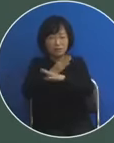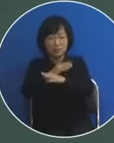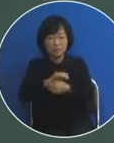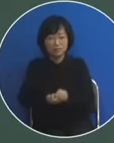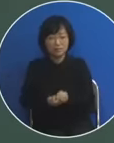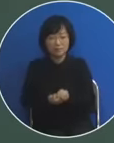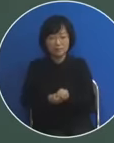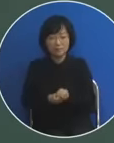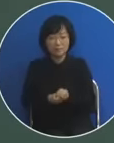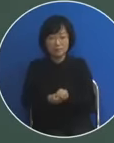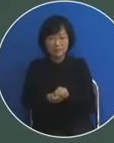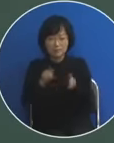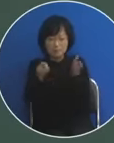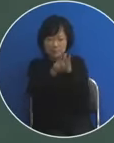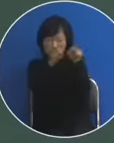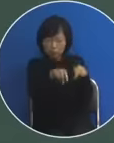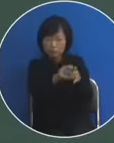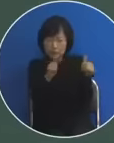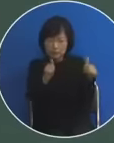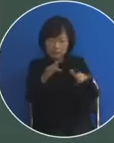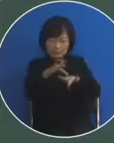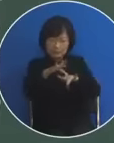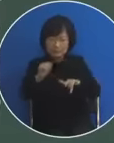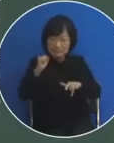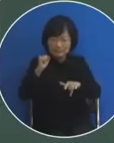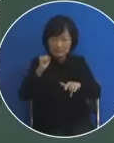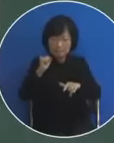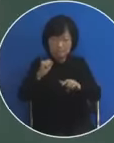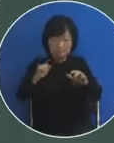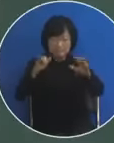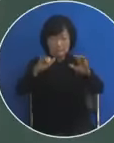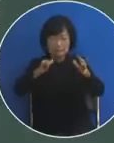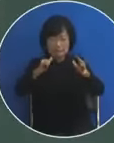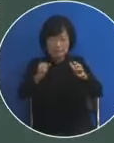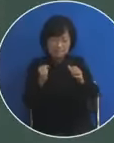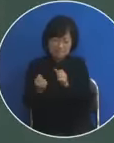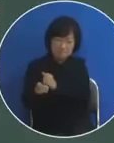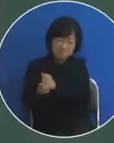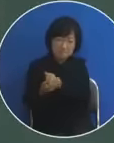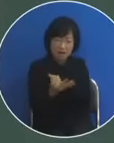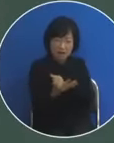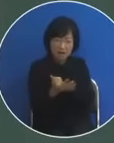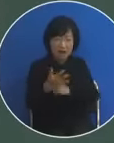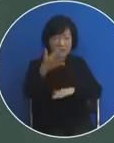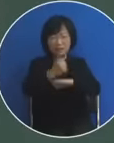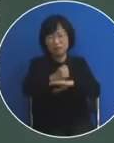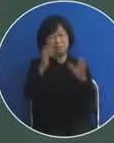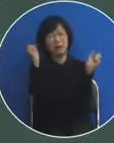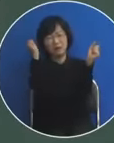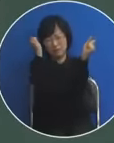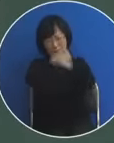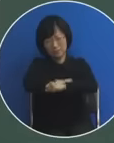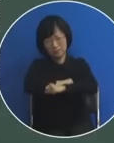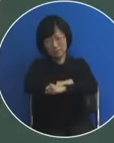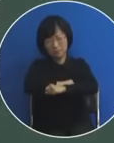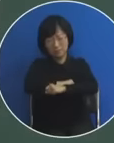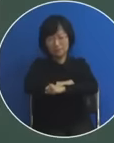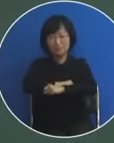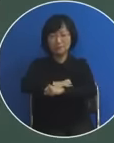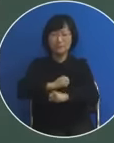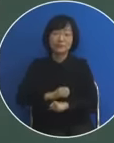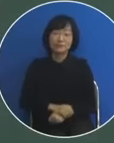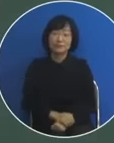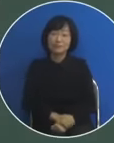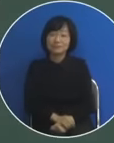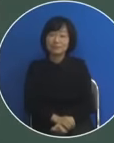숭배에서 악령 충만해가지고 세상을 장악하고 흔들리고 망하는 겁니다. The unbelievers, afflicted by spiritual problems, they're seized by evil spirits, and